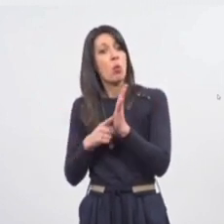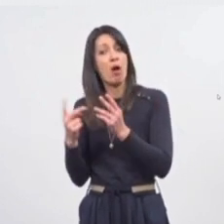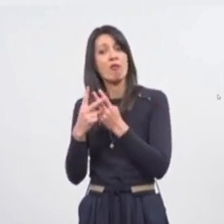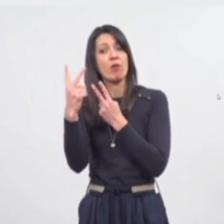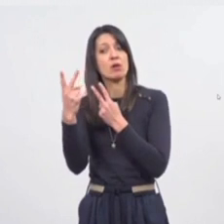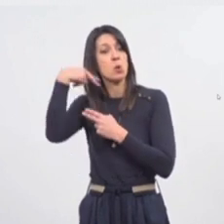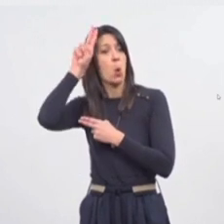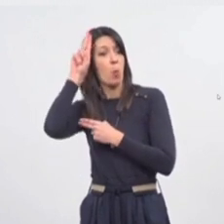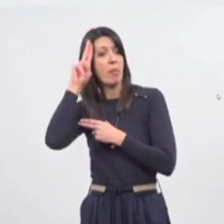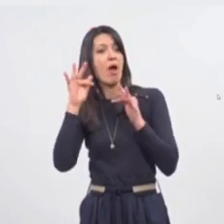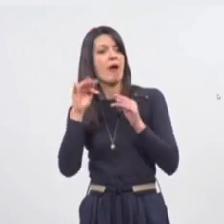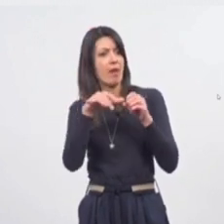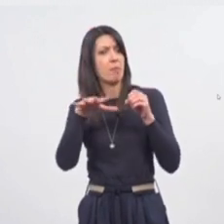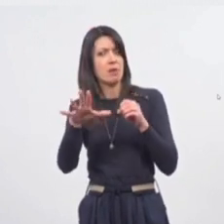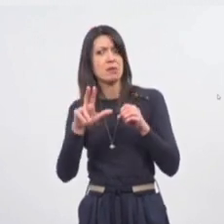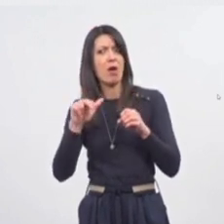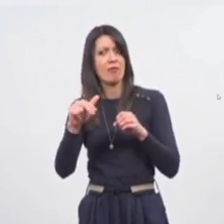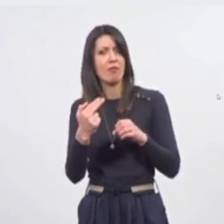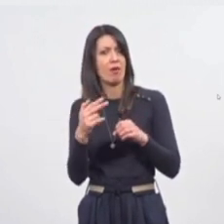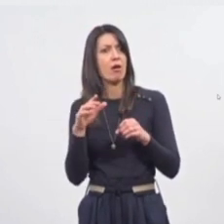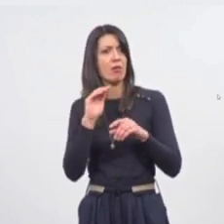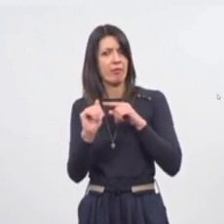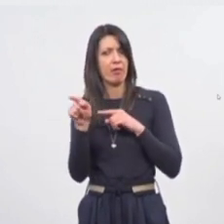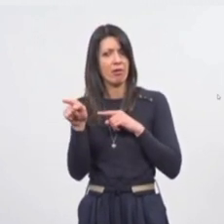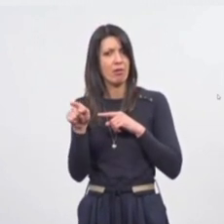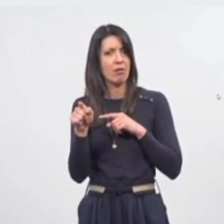des médias ? Oui, alors bien sûr, nous avons